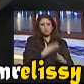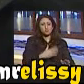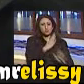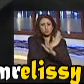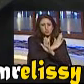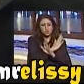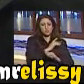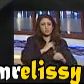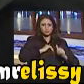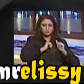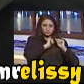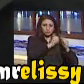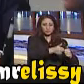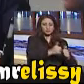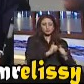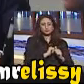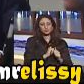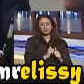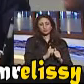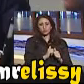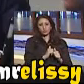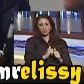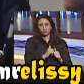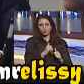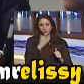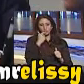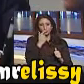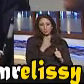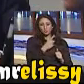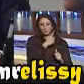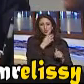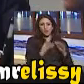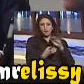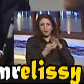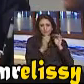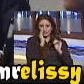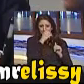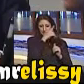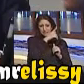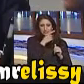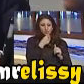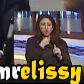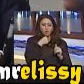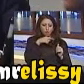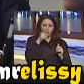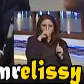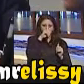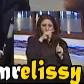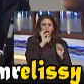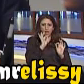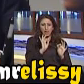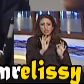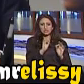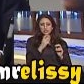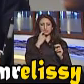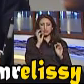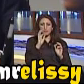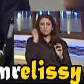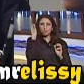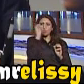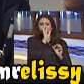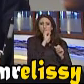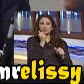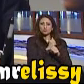يناير والمدة شهر كامل لغاية 23 فبراير. لكن عندما تلقينا هذه الدعوة قلنا نشارك مشاركة